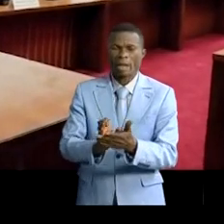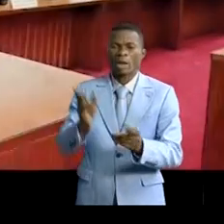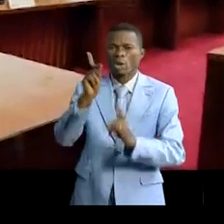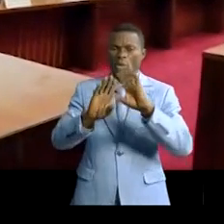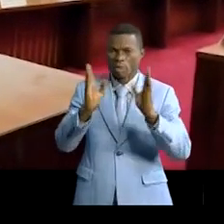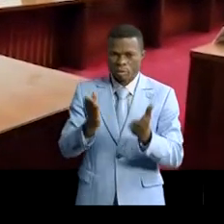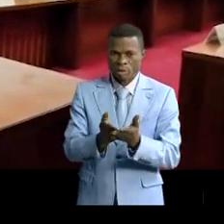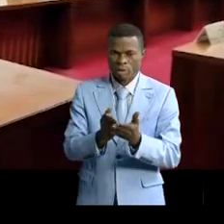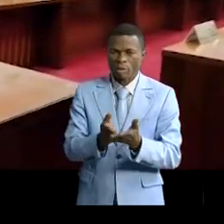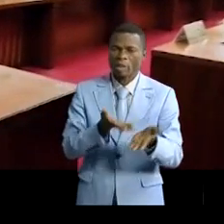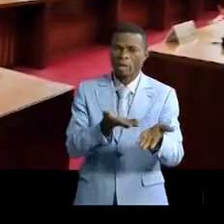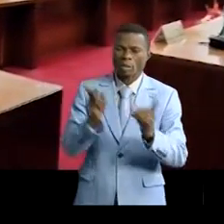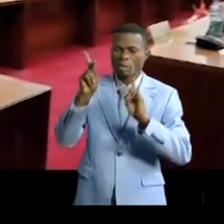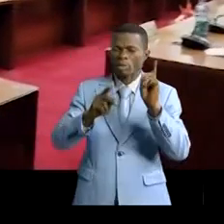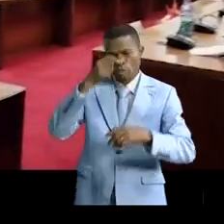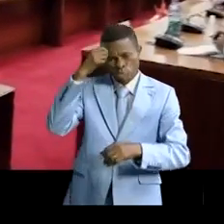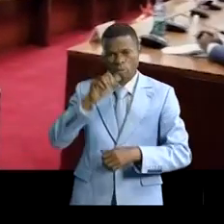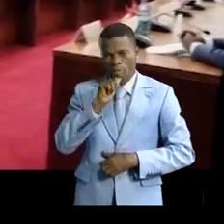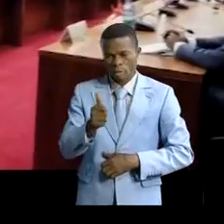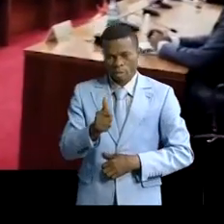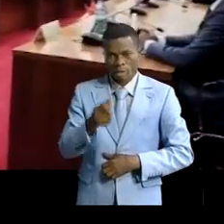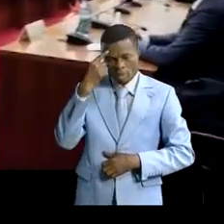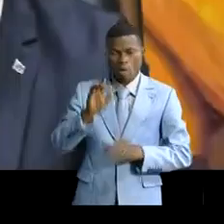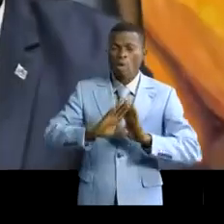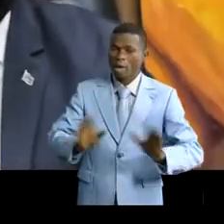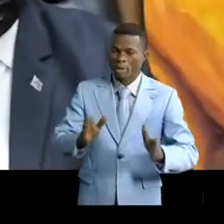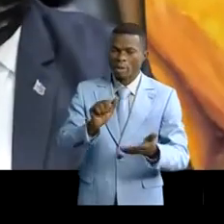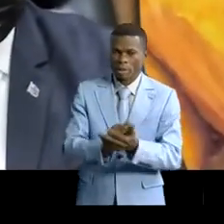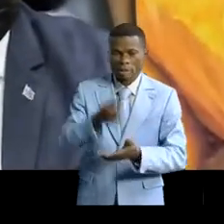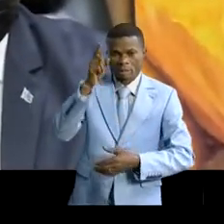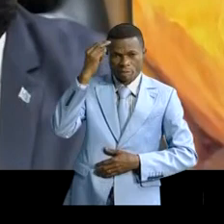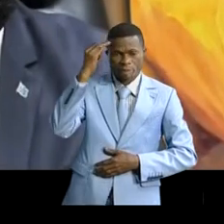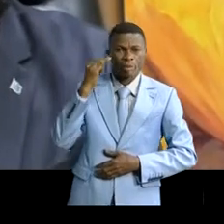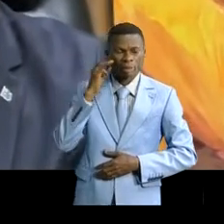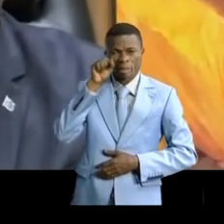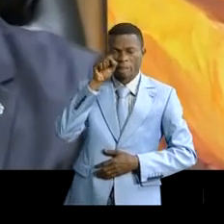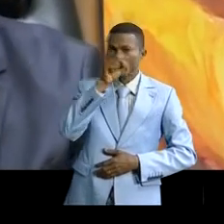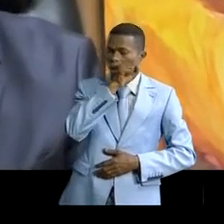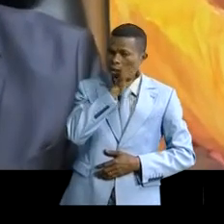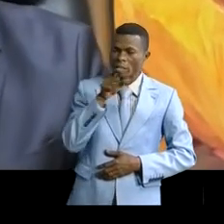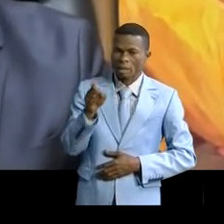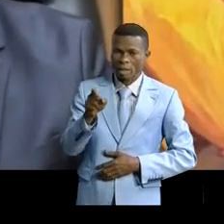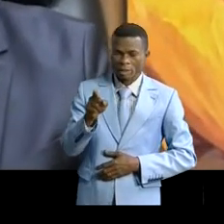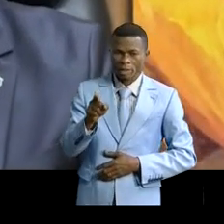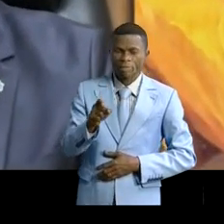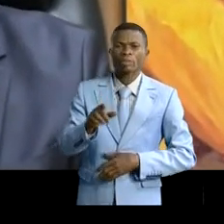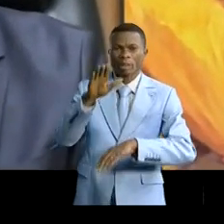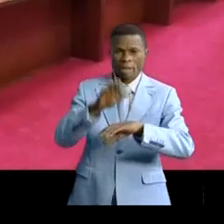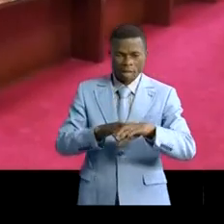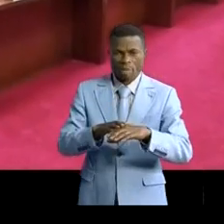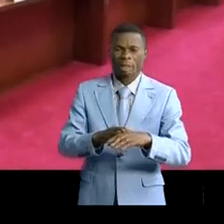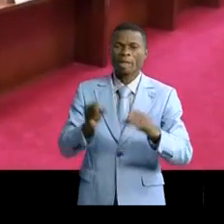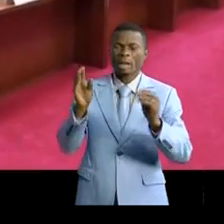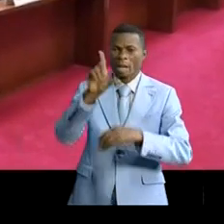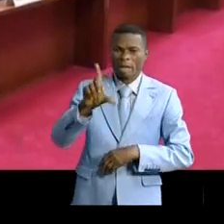faisant défaut à la population congolaise aujourd'hui. Pour y parvenir, le Premier ministre Jean-Michel Samalou Kondé Kyenge a regroupé autour de lui ce